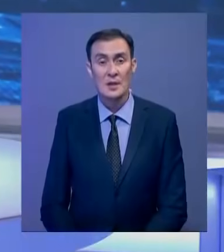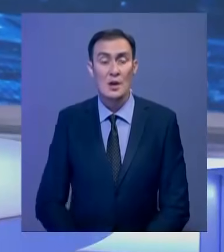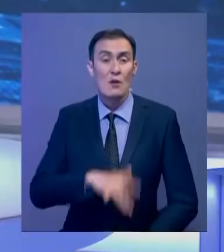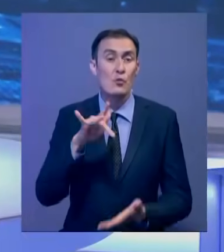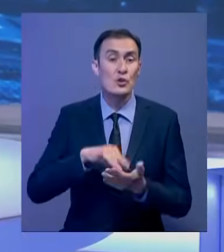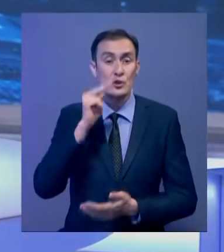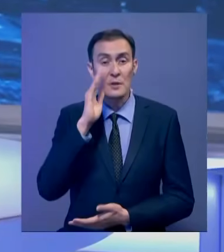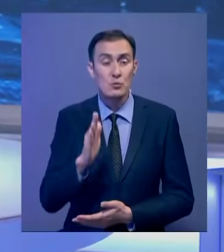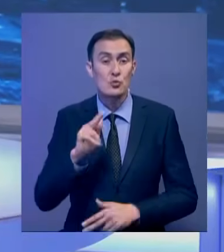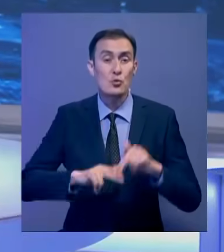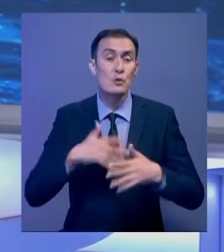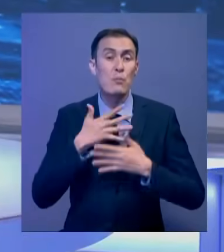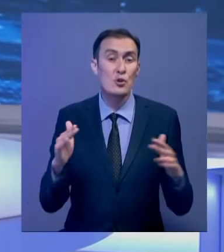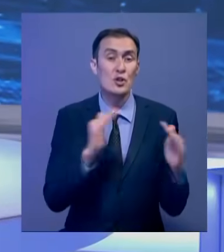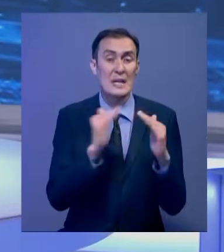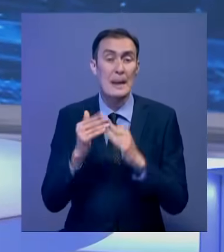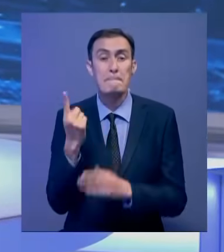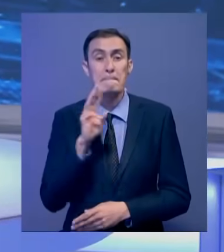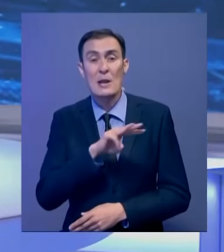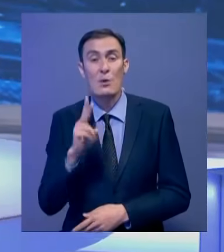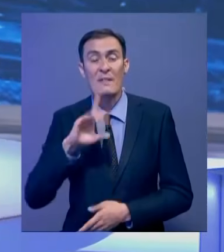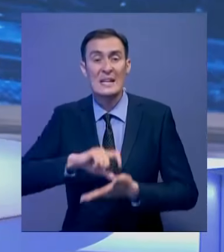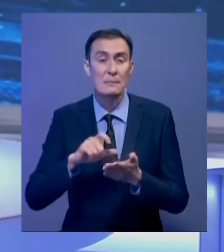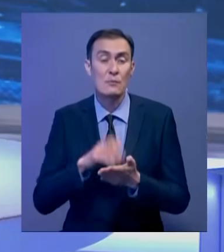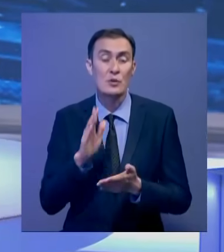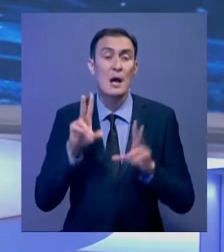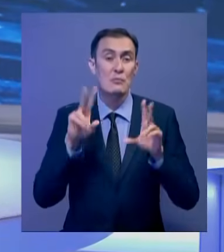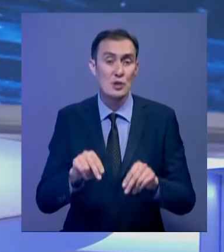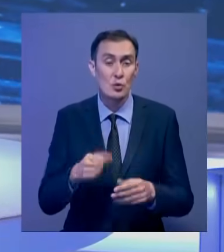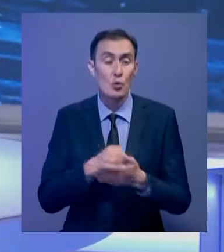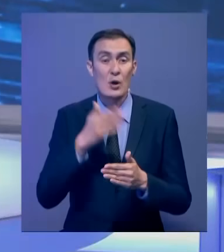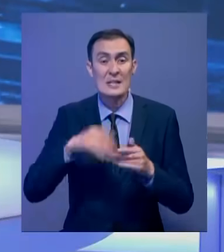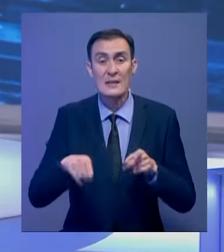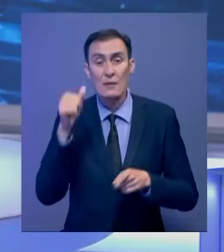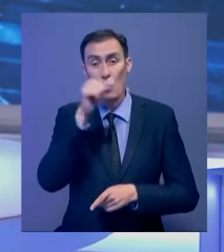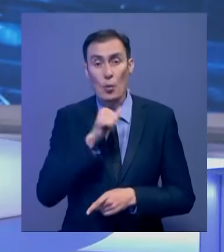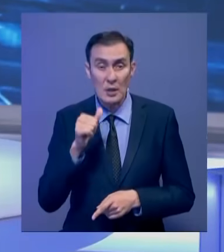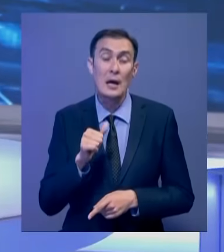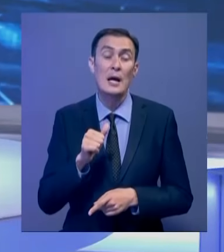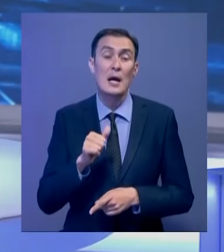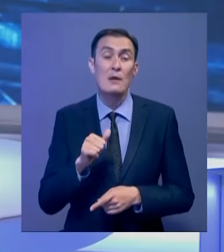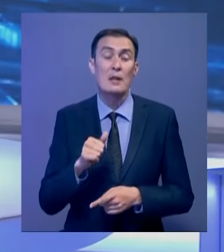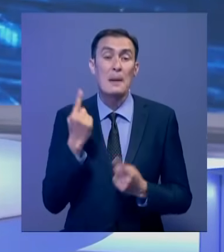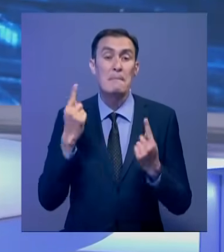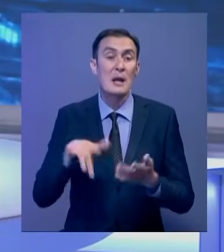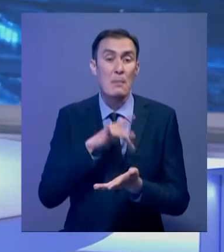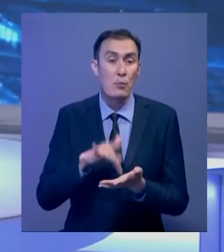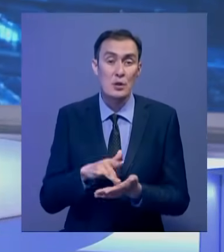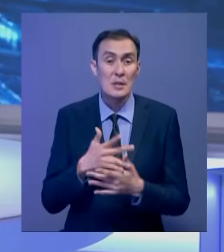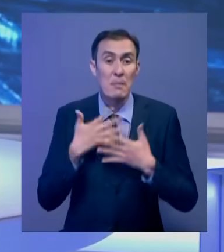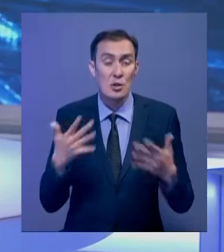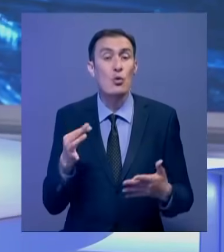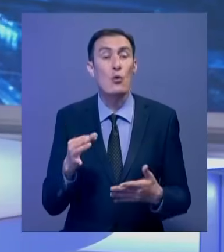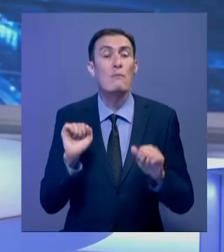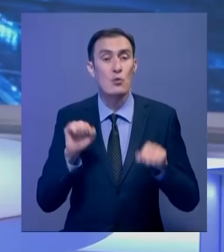В Шымкенте будут строить больше жилья. 1 000 000 квадратных метров обещают сдать застройщики до конца этого года. Цифра для мегаполиса небывалая,